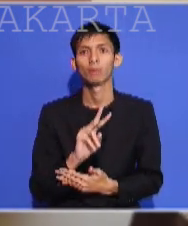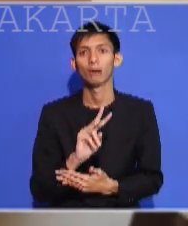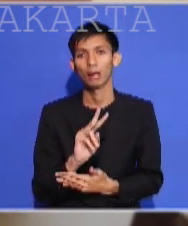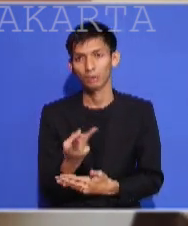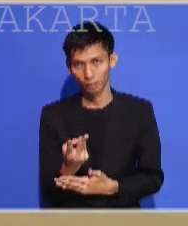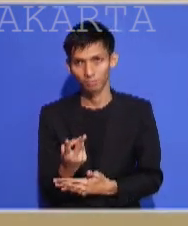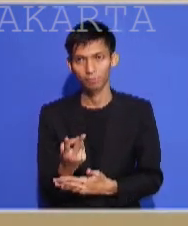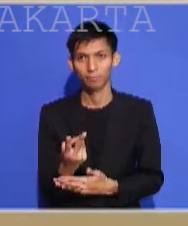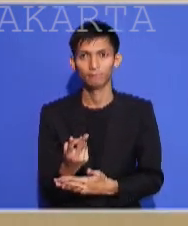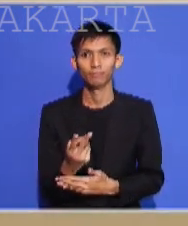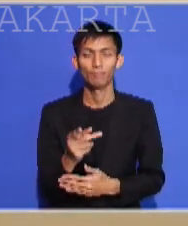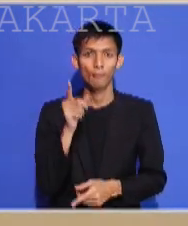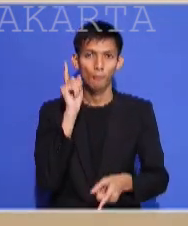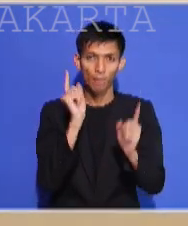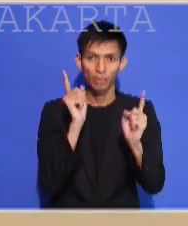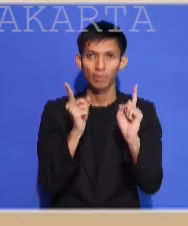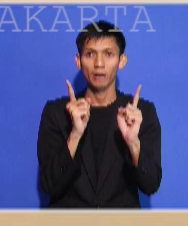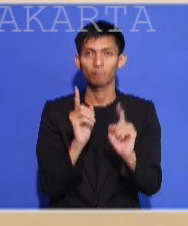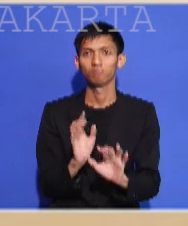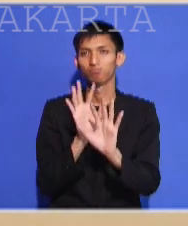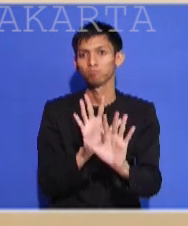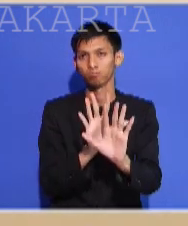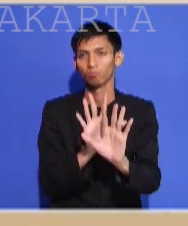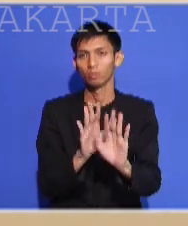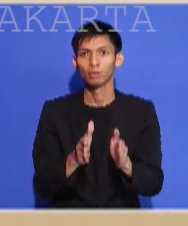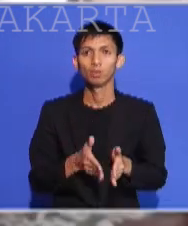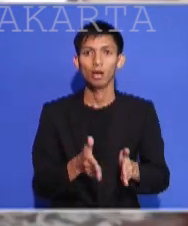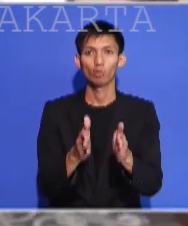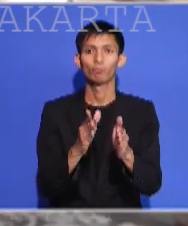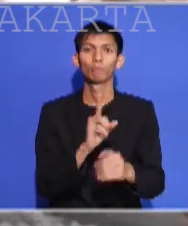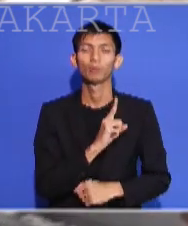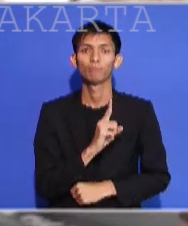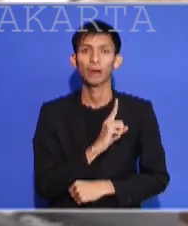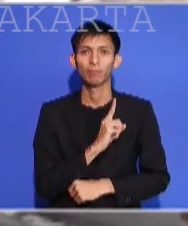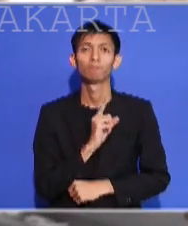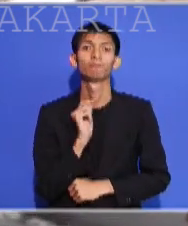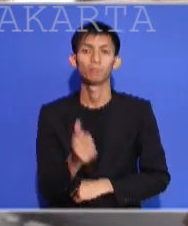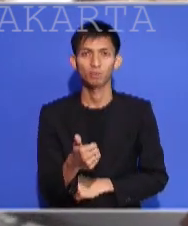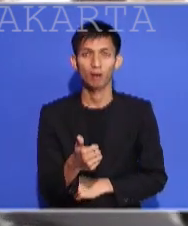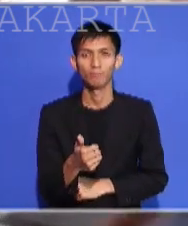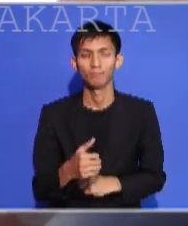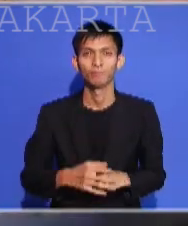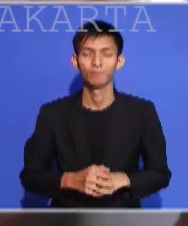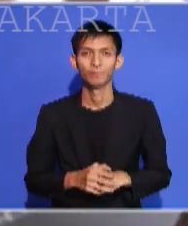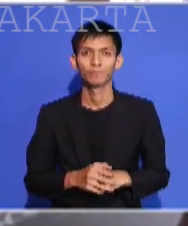dari partai politik disamakan dengan jalur independen trihartanto TVRI Yogyakarta melaporkan